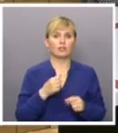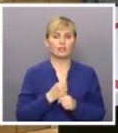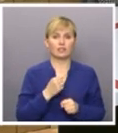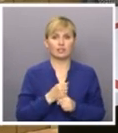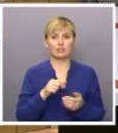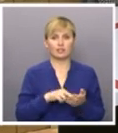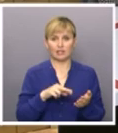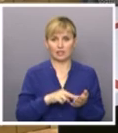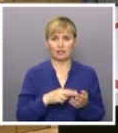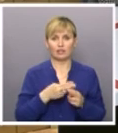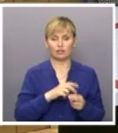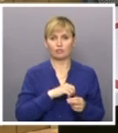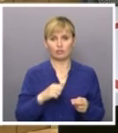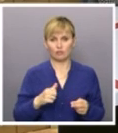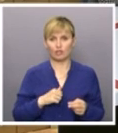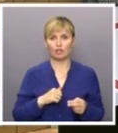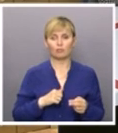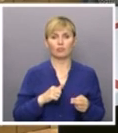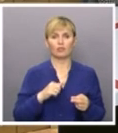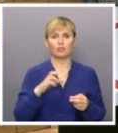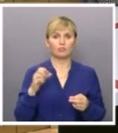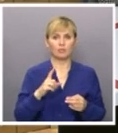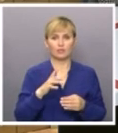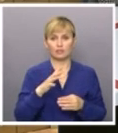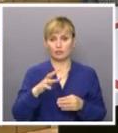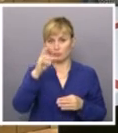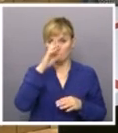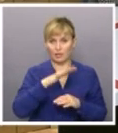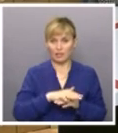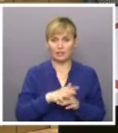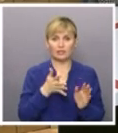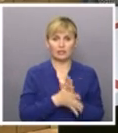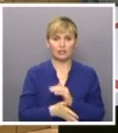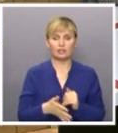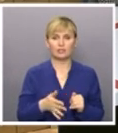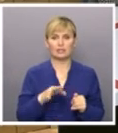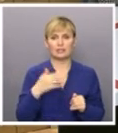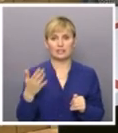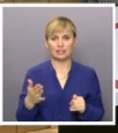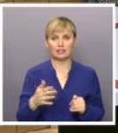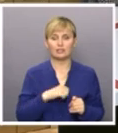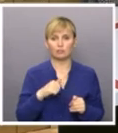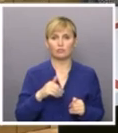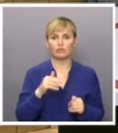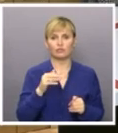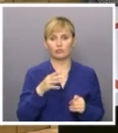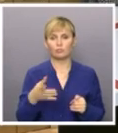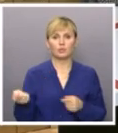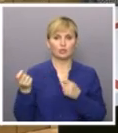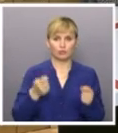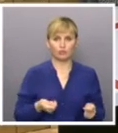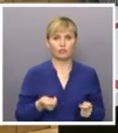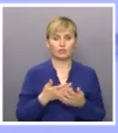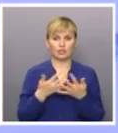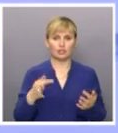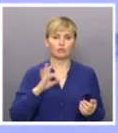ценных видов рыб, которые сами на естественной кормовой базе, без вообще-то больших затрат со стороны самого фермера, они потом приносят определенную